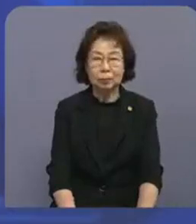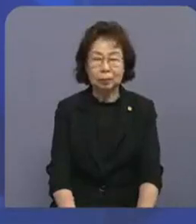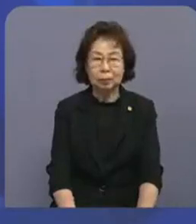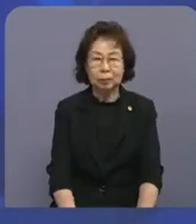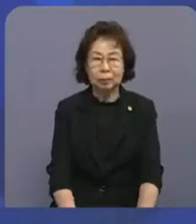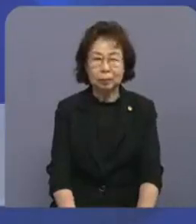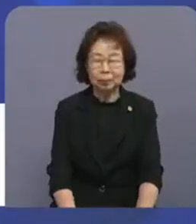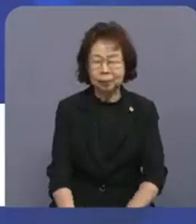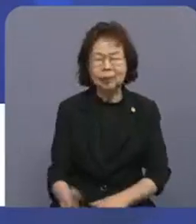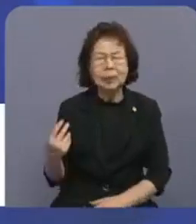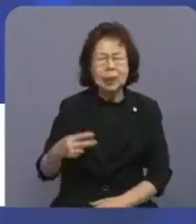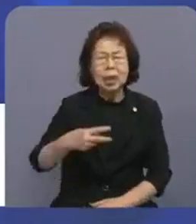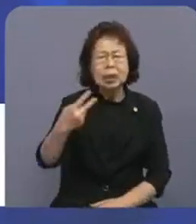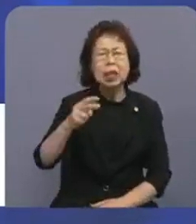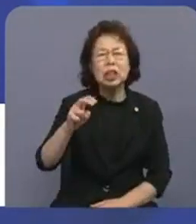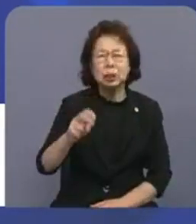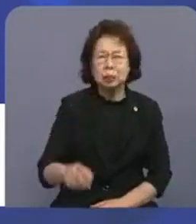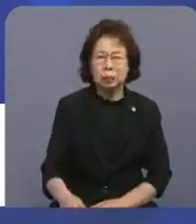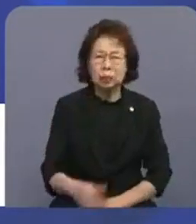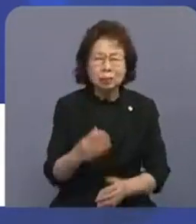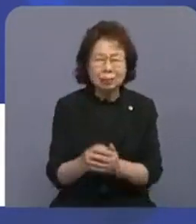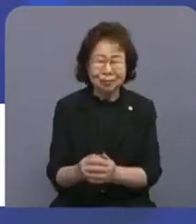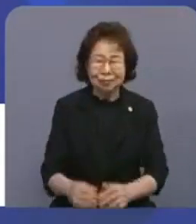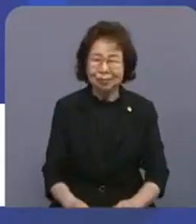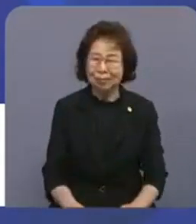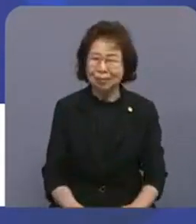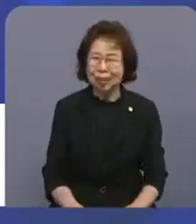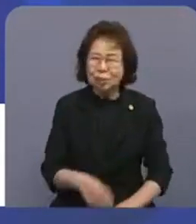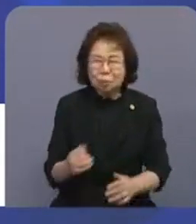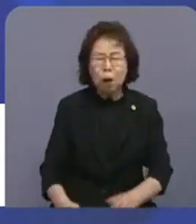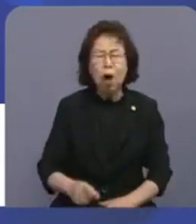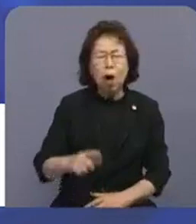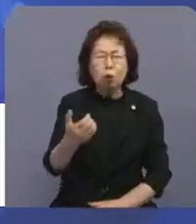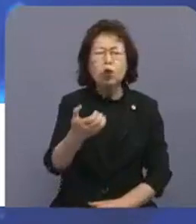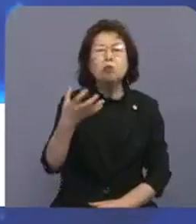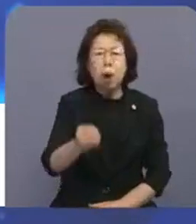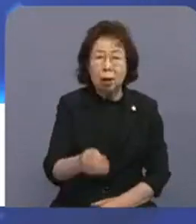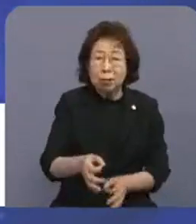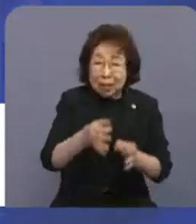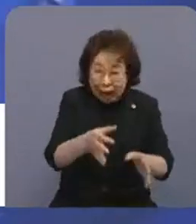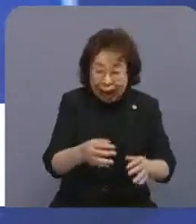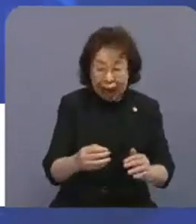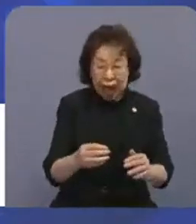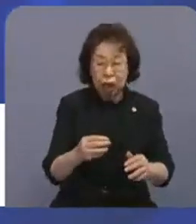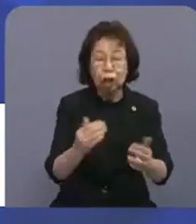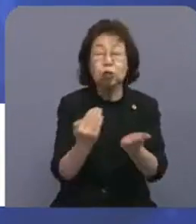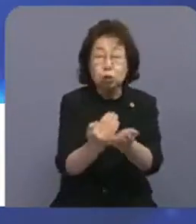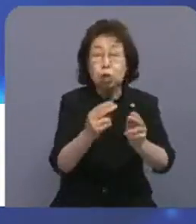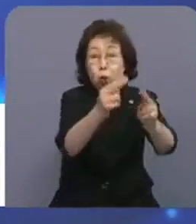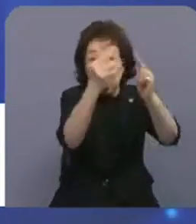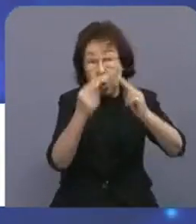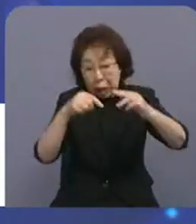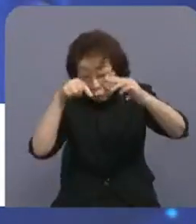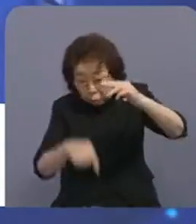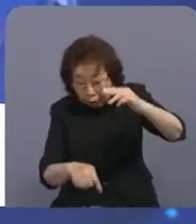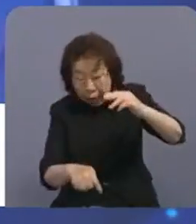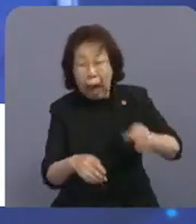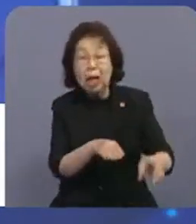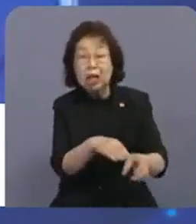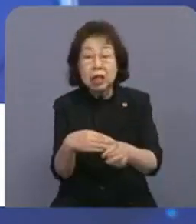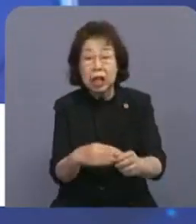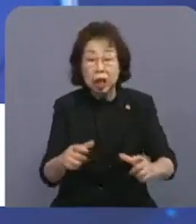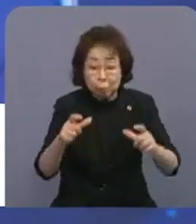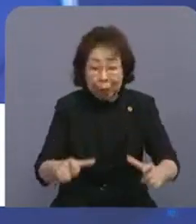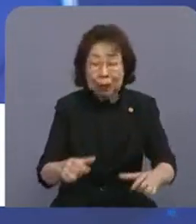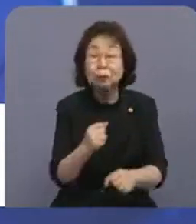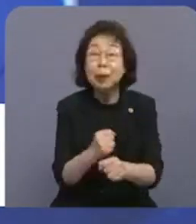네, 다음 뉴스입니다. 지난 2020년 도시재생 사업으로 부산시가 90억 원가량을 들여 수영 고가도로 아래 비콘 그라운드를